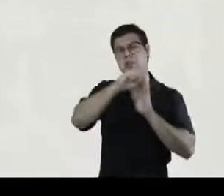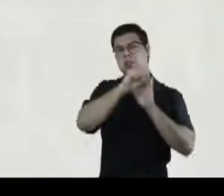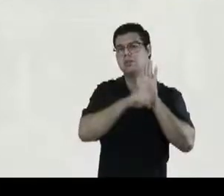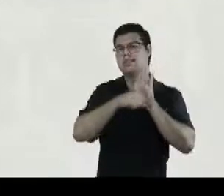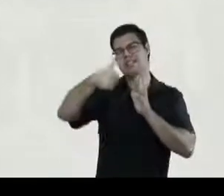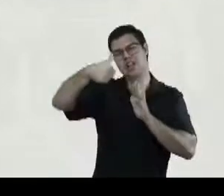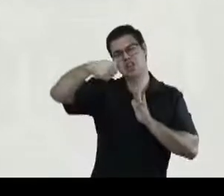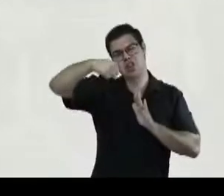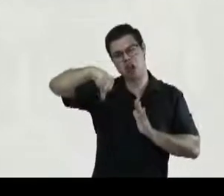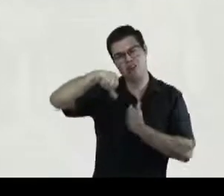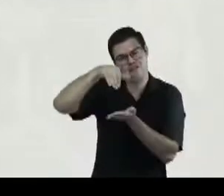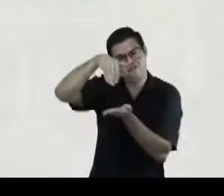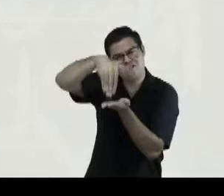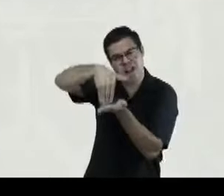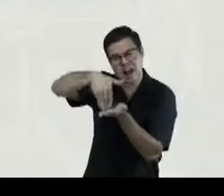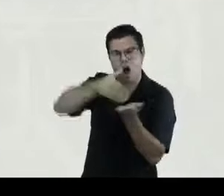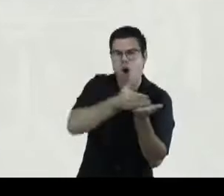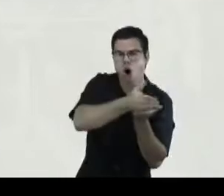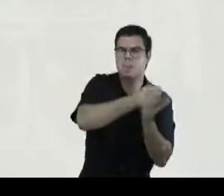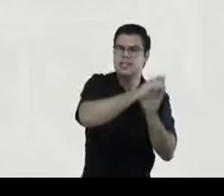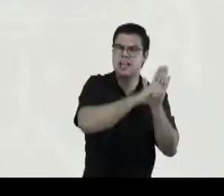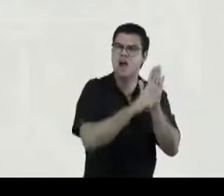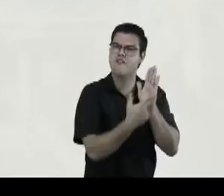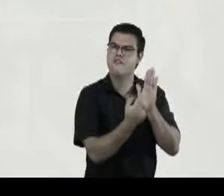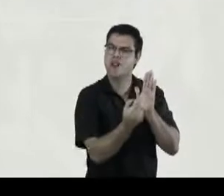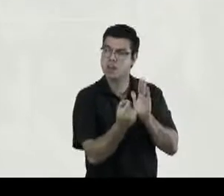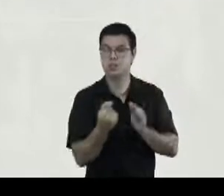c'est important, donc il va y avoir